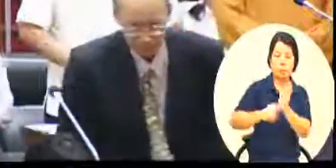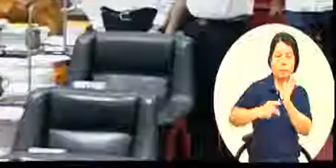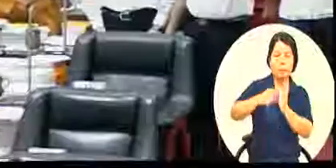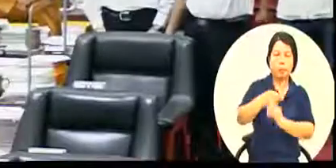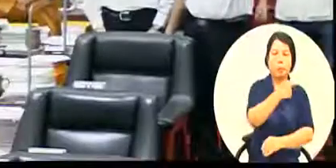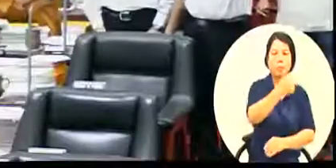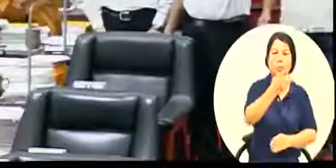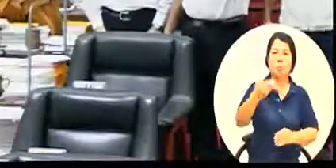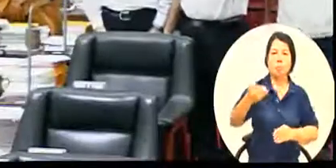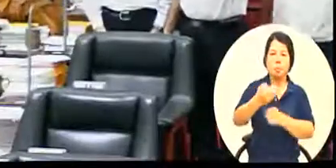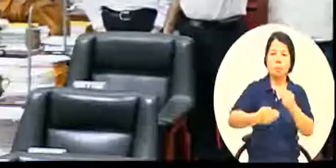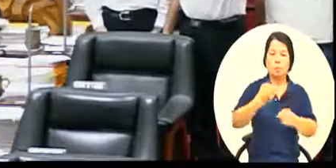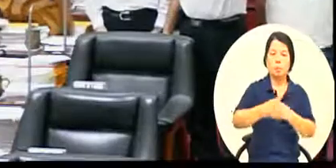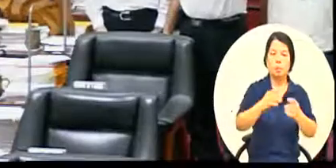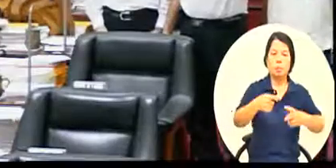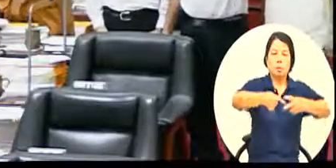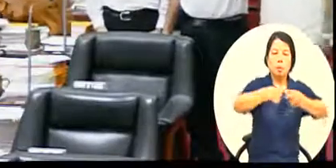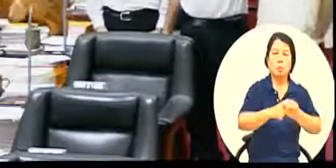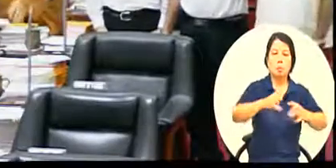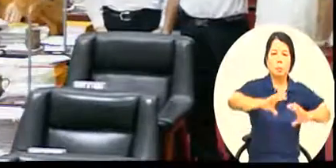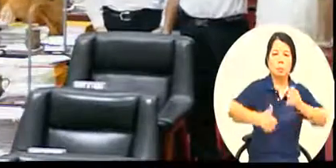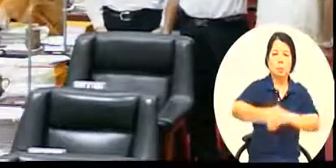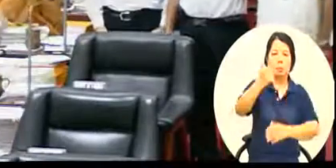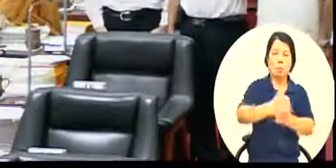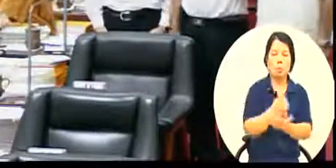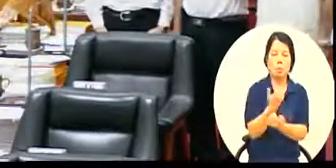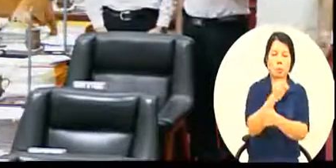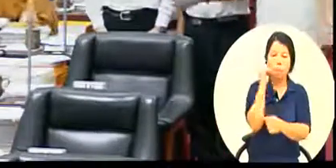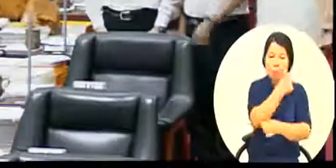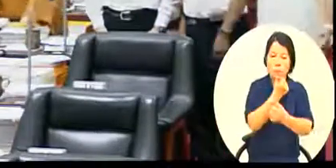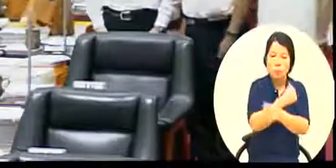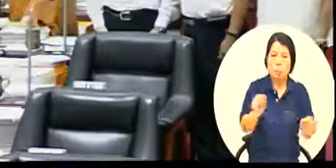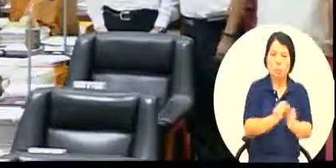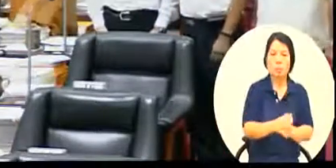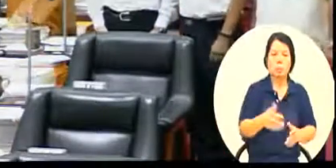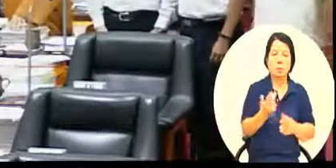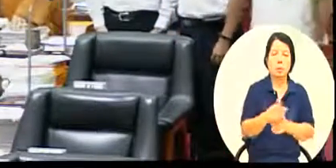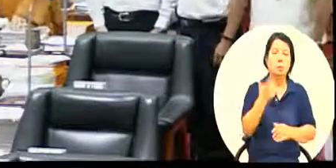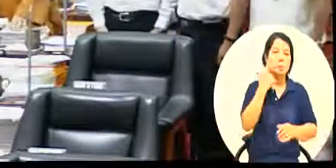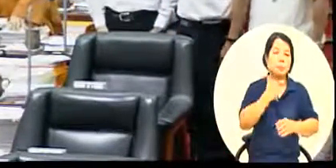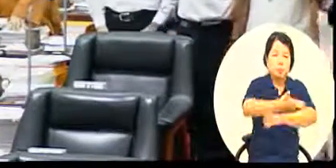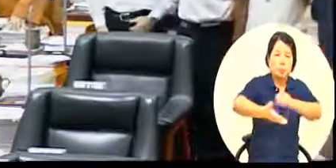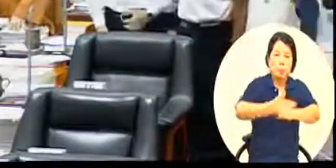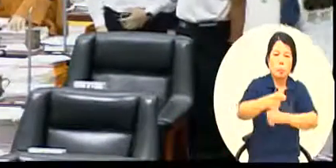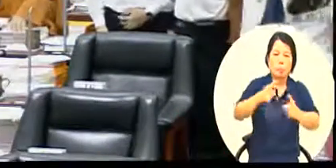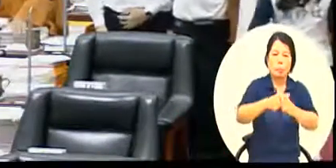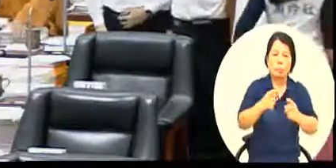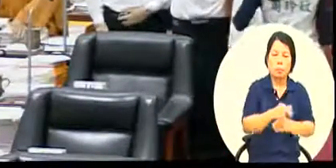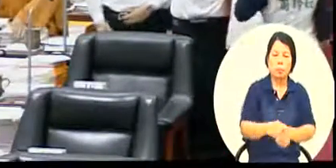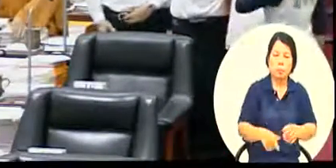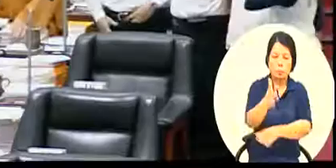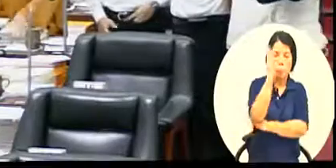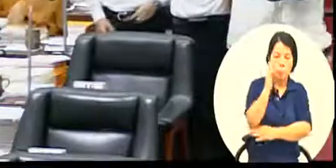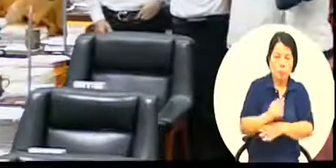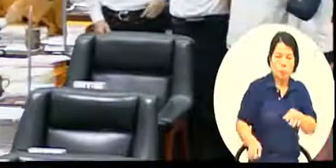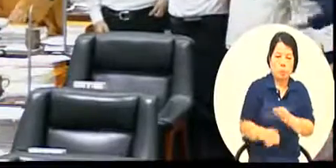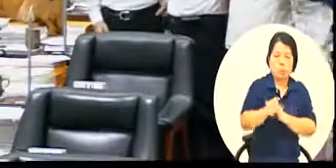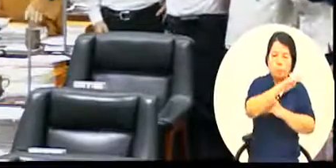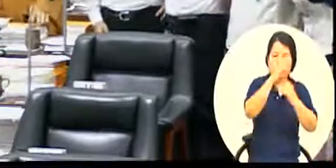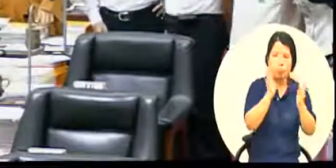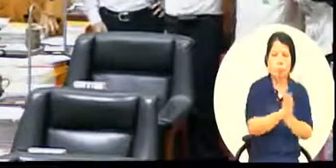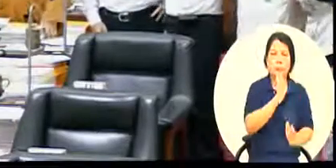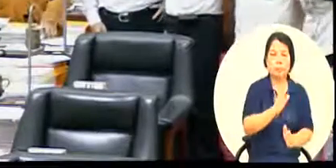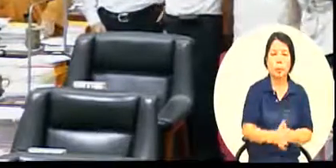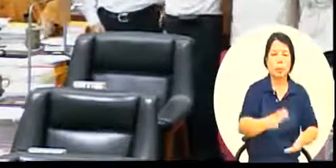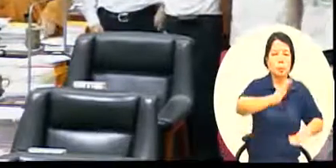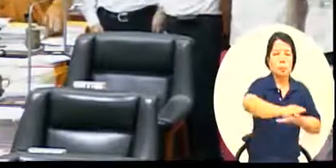1990年李登辉总统特赦美丽岛等九名政治犯。很多人都说怎么把扁案